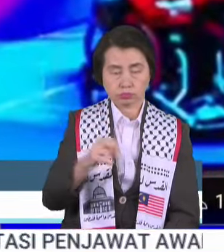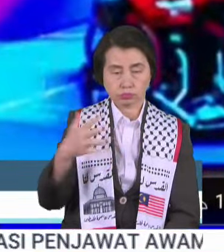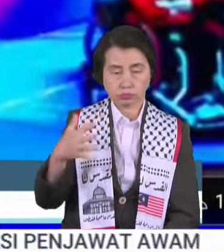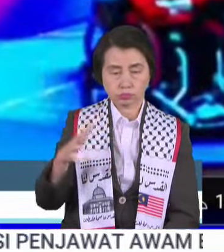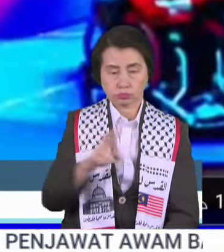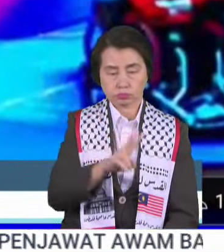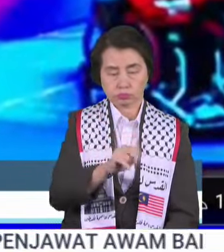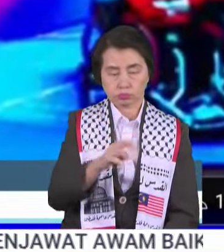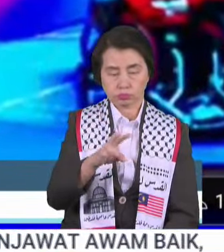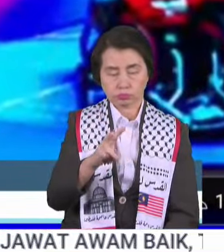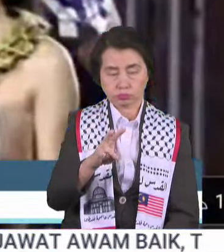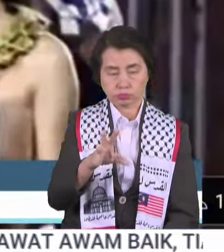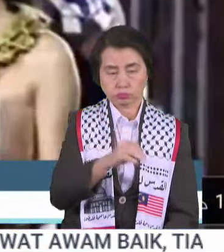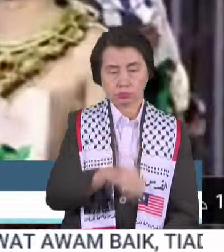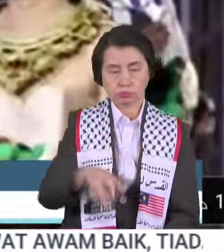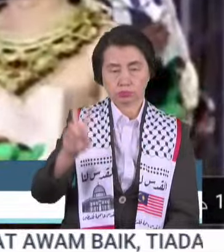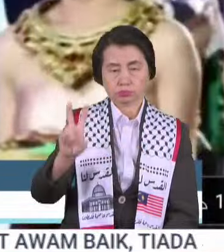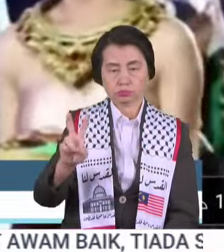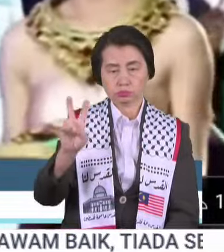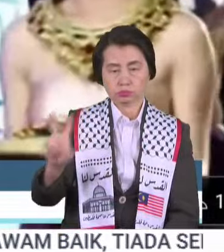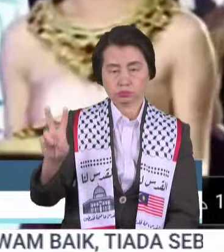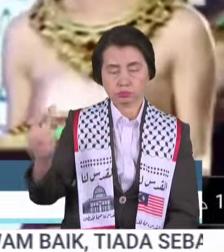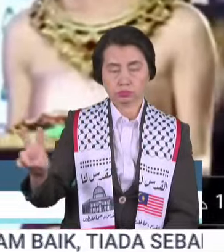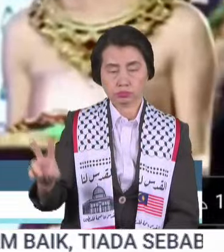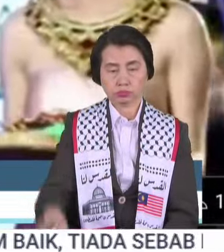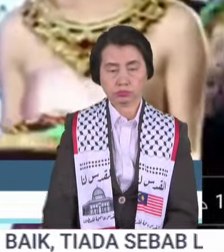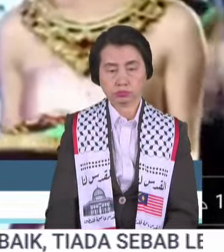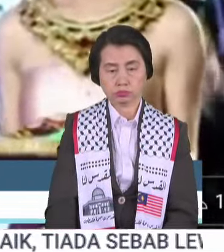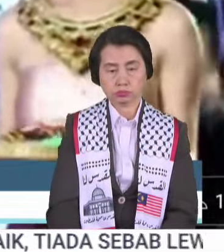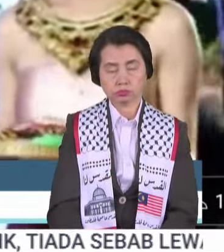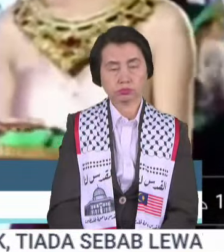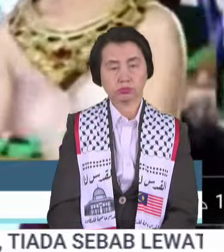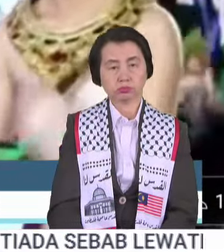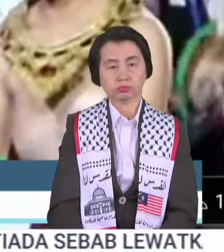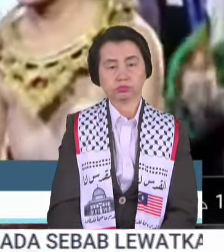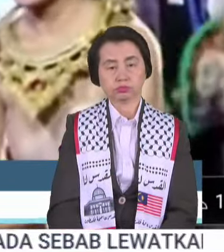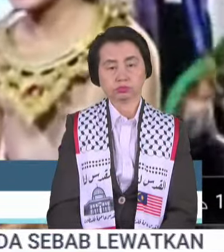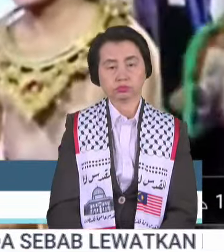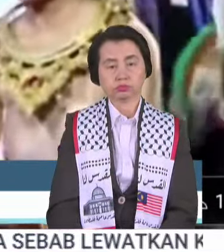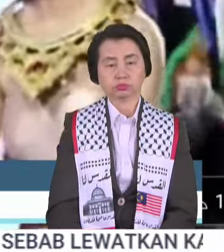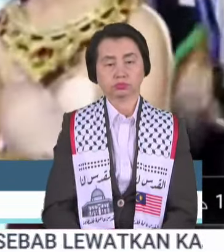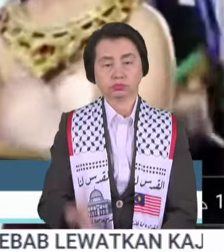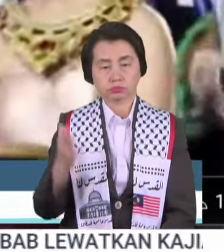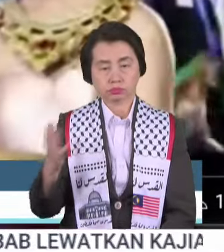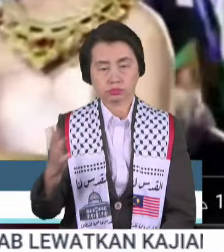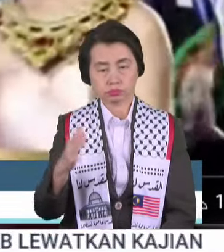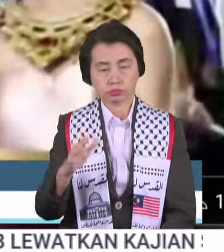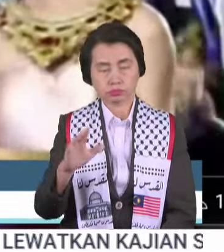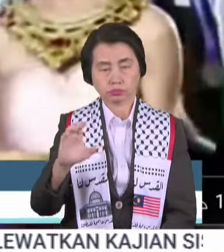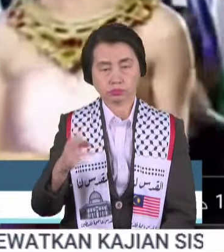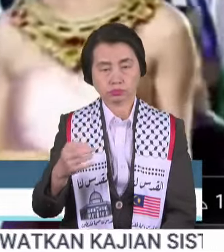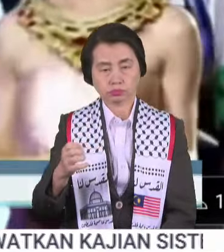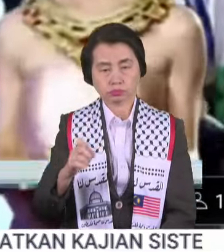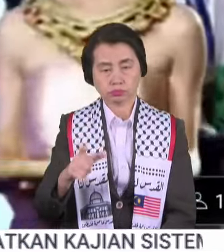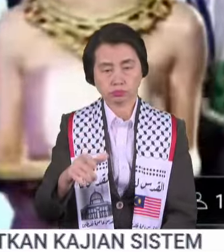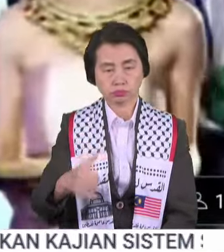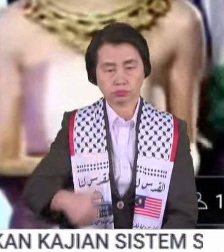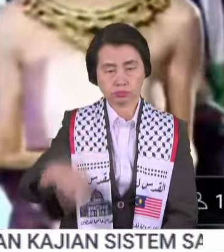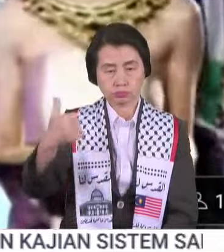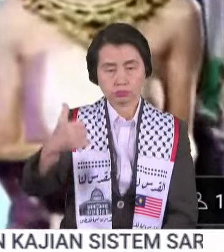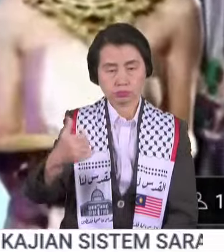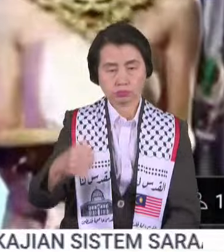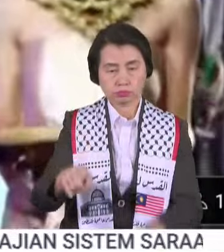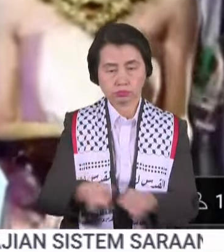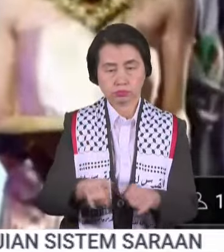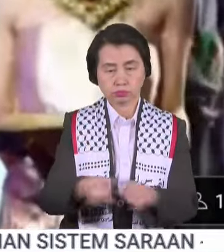2015, 2017 dan 2022. Chia Lek Hau turut beraksi cemerlang dalam acara bergu kategori yang sama